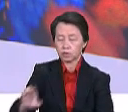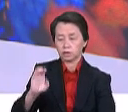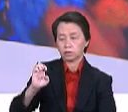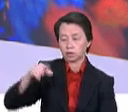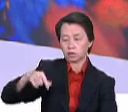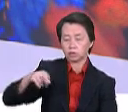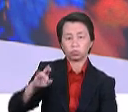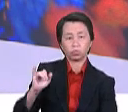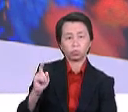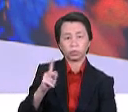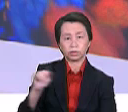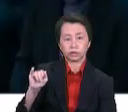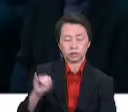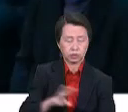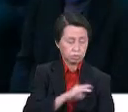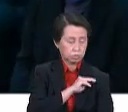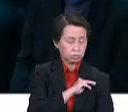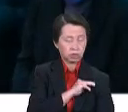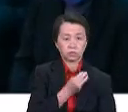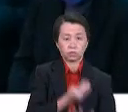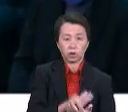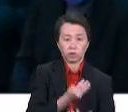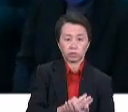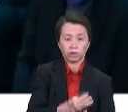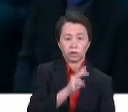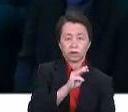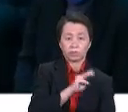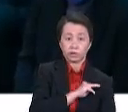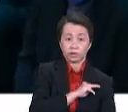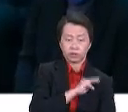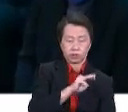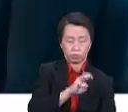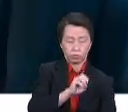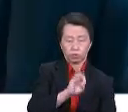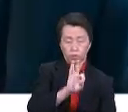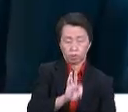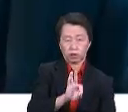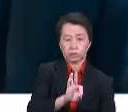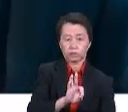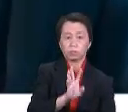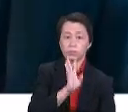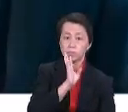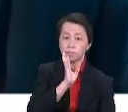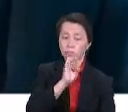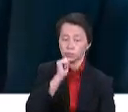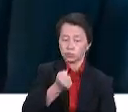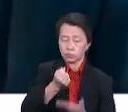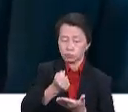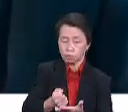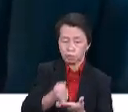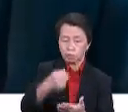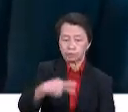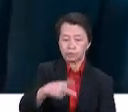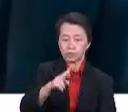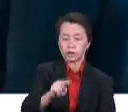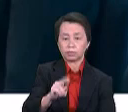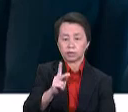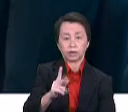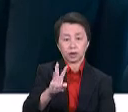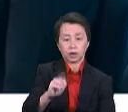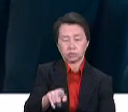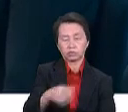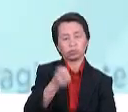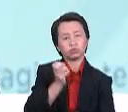Ikuti. Jelas Menteri Kewangan Tengku Datuk Seri Zafrul Tengku Abdul Aziz, langkah tersebut dapat membantu PMKS yang